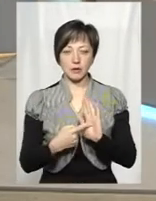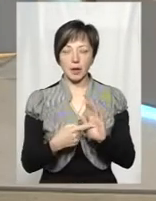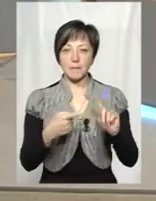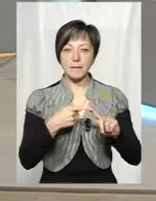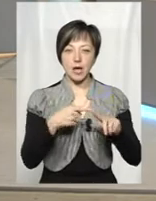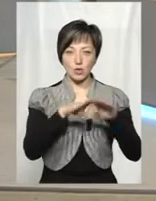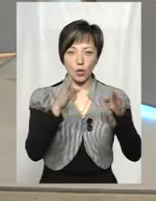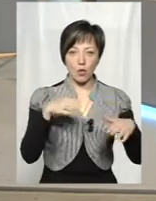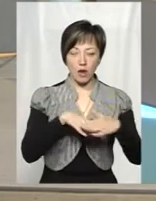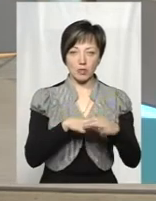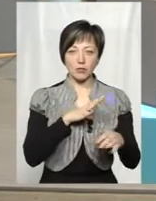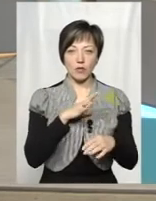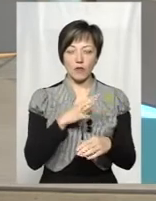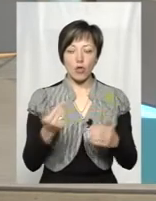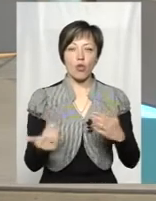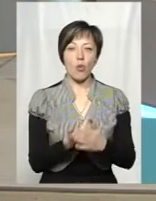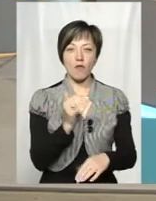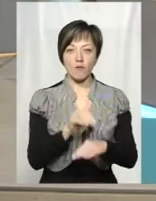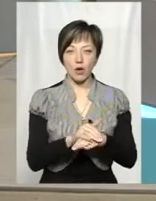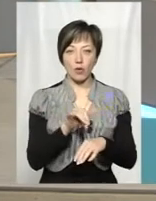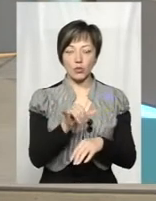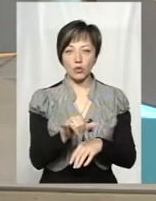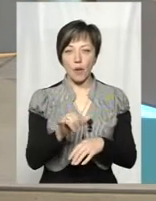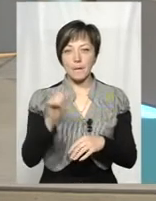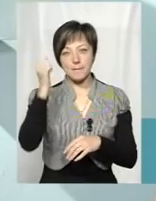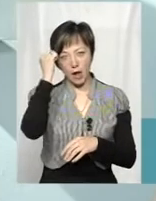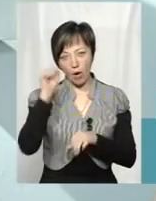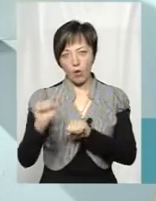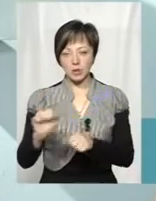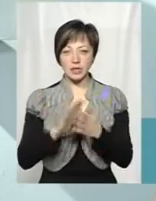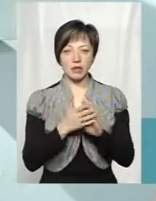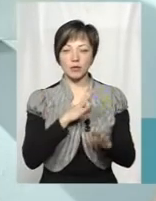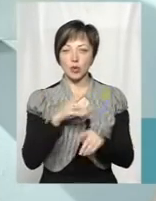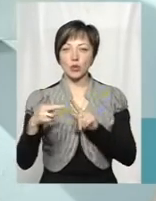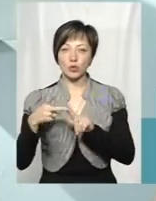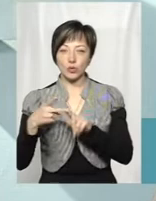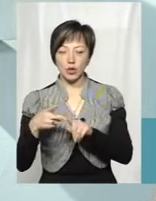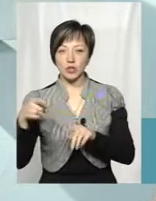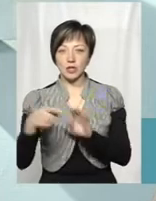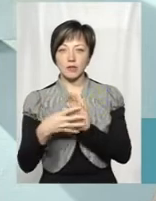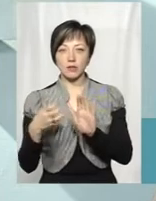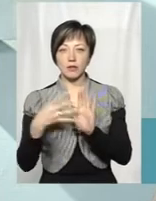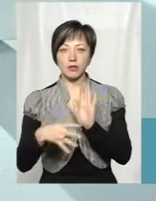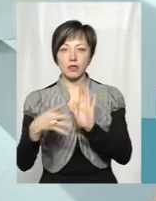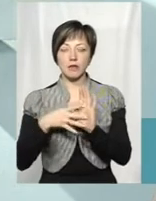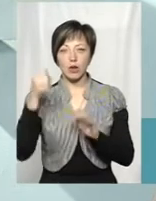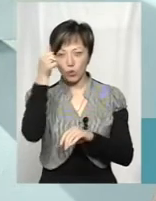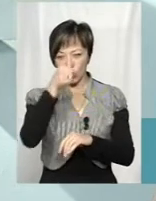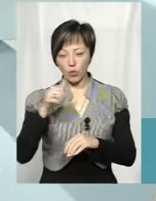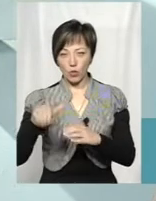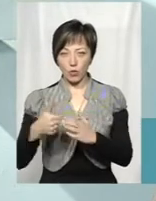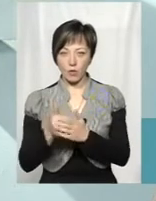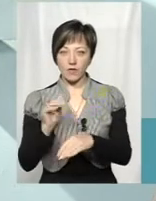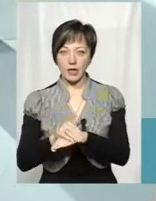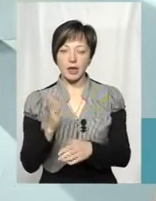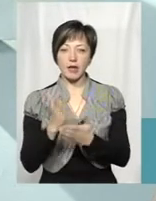Перший курган, він був у нас нововиявлений, в нього пам'ятко-охоронного статусу не було. Інший курган у нас з 1999 року